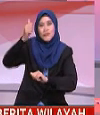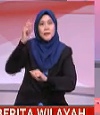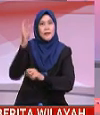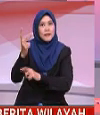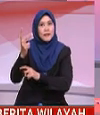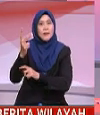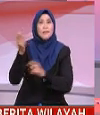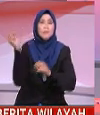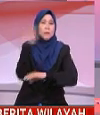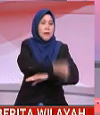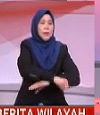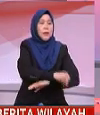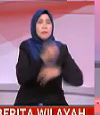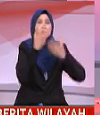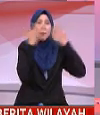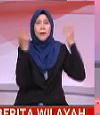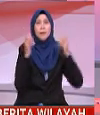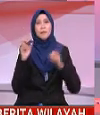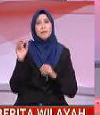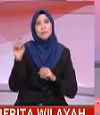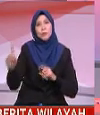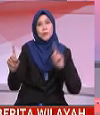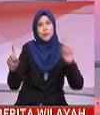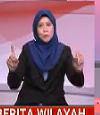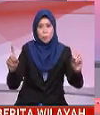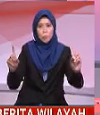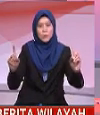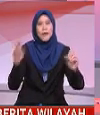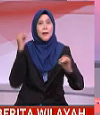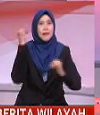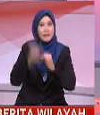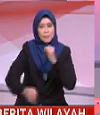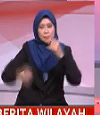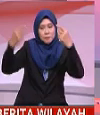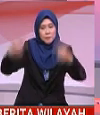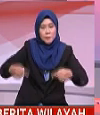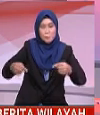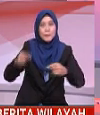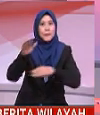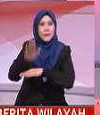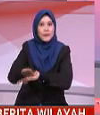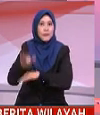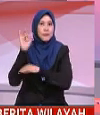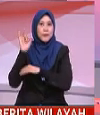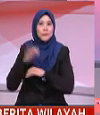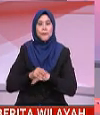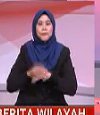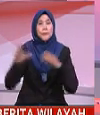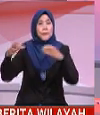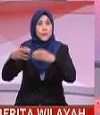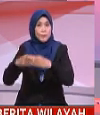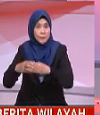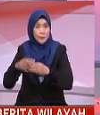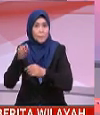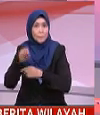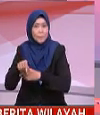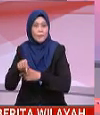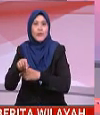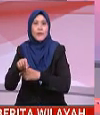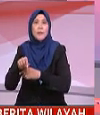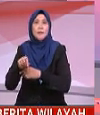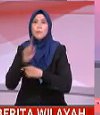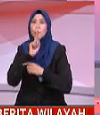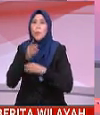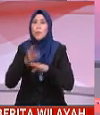ketiga setelah menewaskan Maybank 1-0 pada aksi terakhir petang semalam. Skuad kendalian Megat Azrafiq Megat Tarmizi